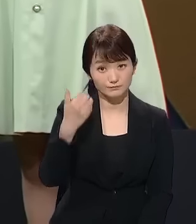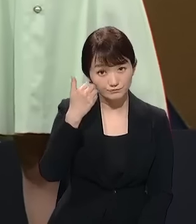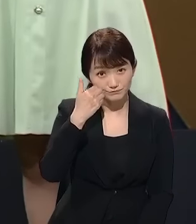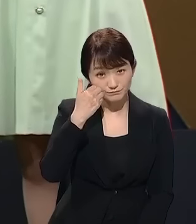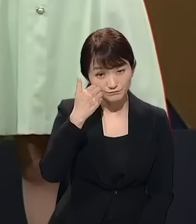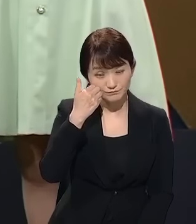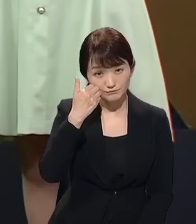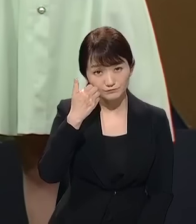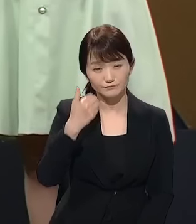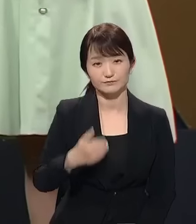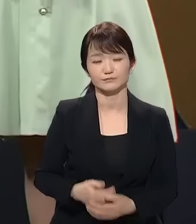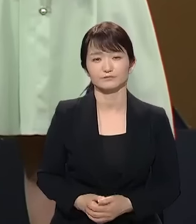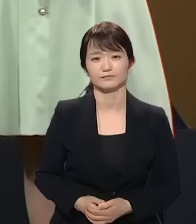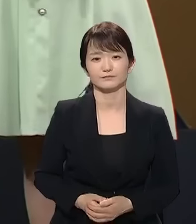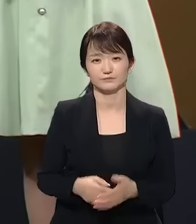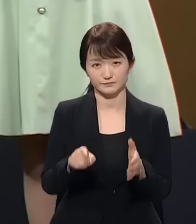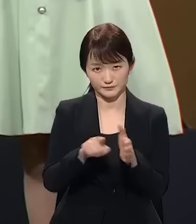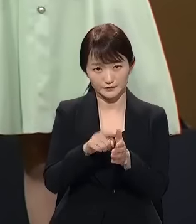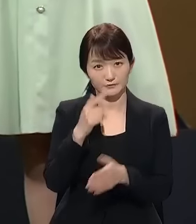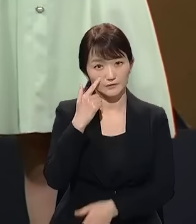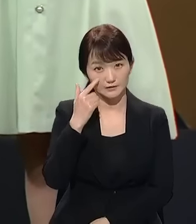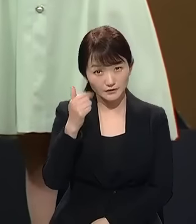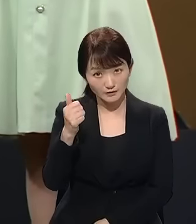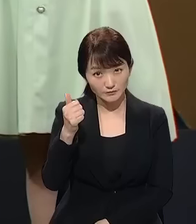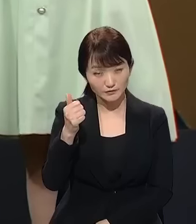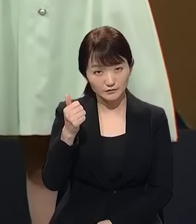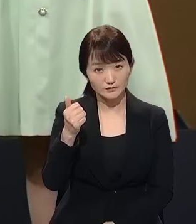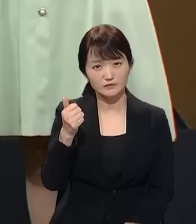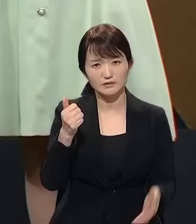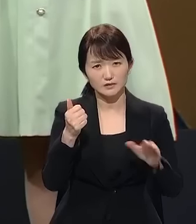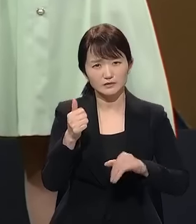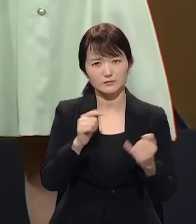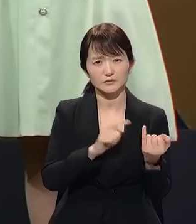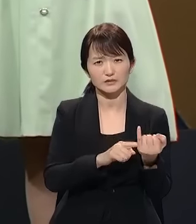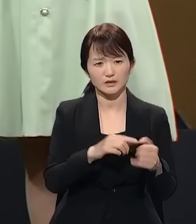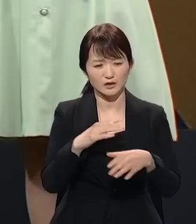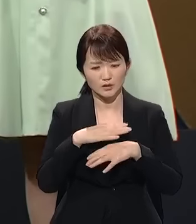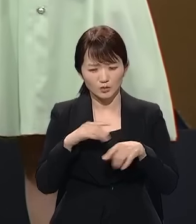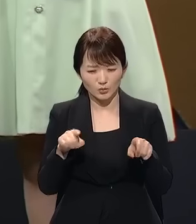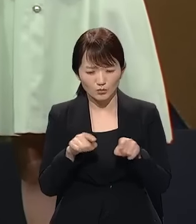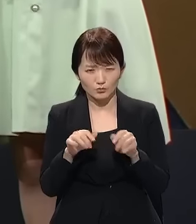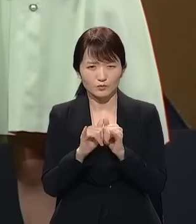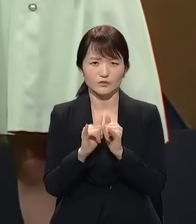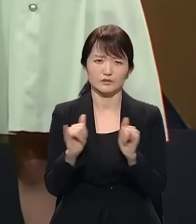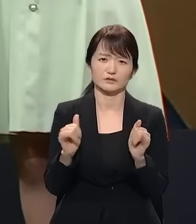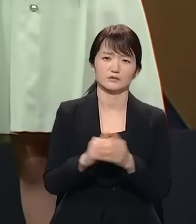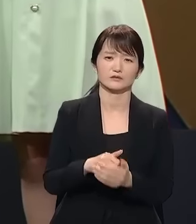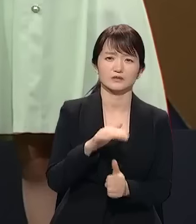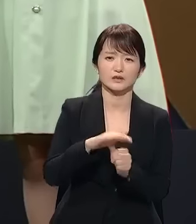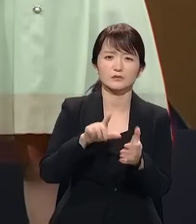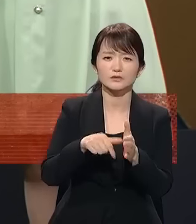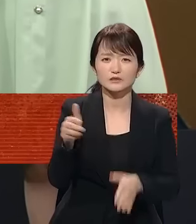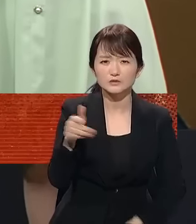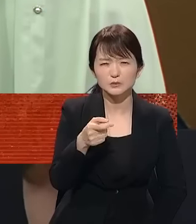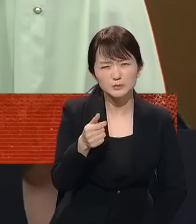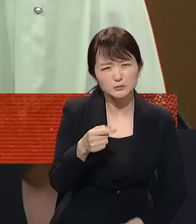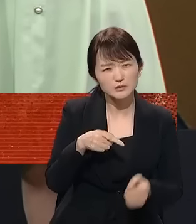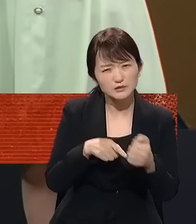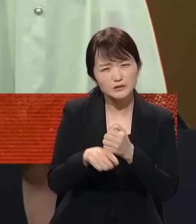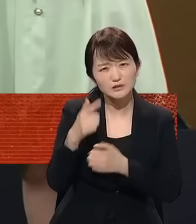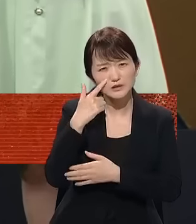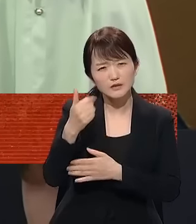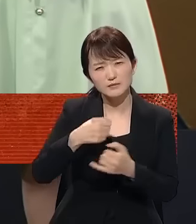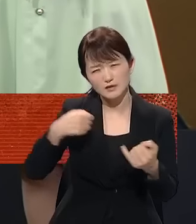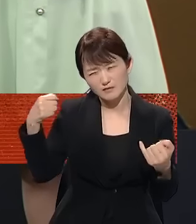누군가에겐 든든한 이름 아버지, 하지만 이 여성에게는 공포의 대상입니다. 어린 시절부터 사소한 이유로